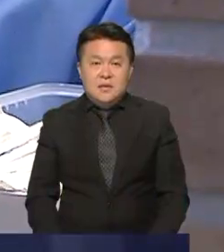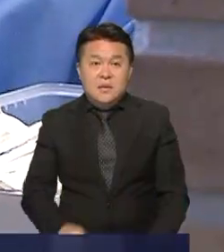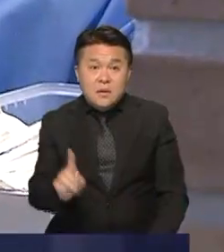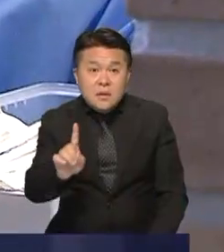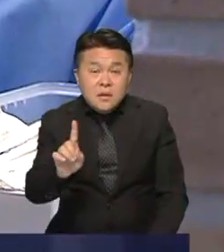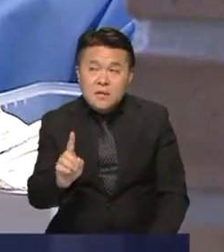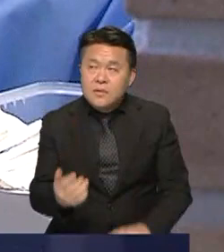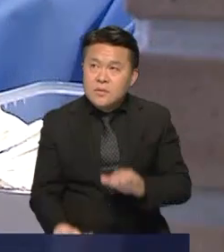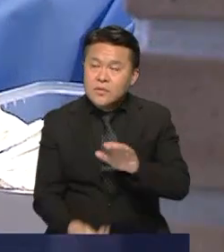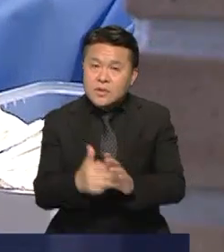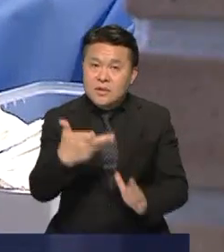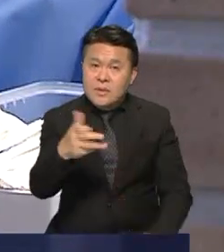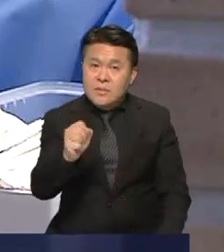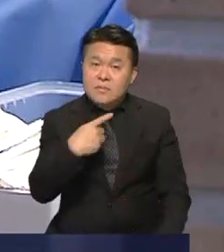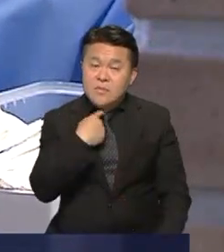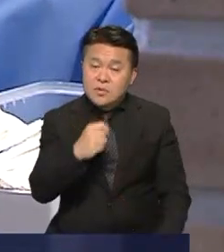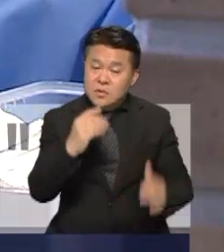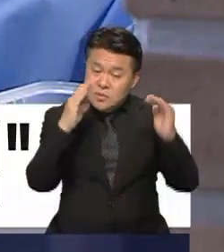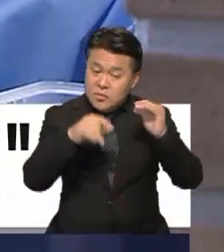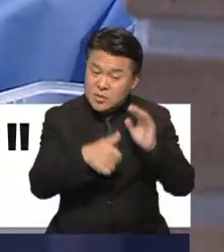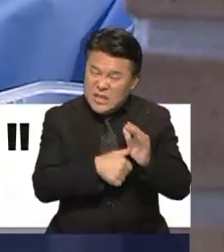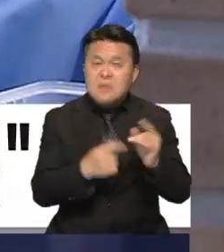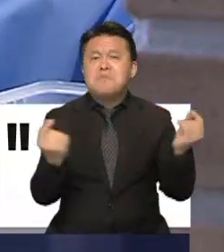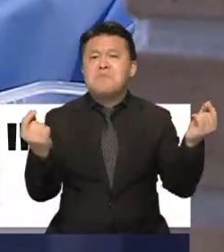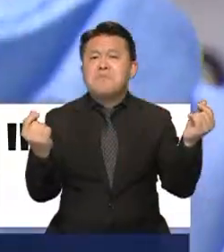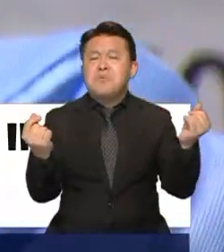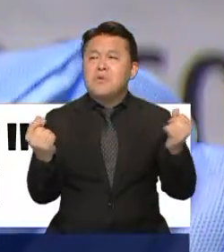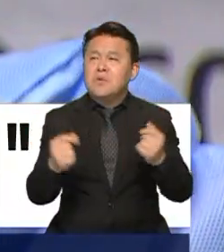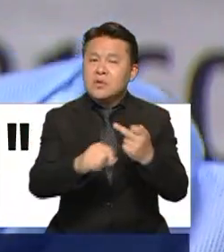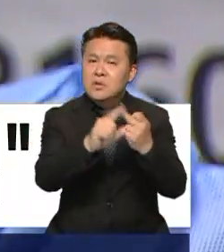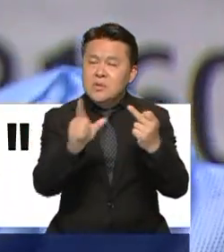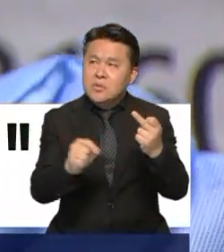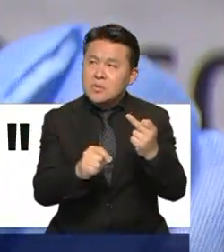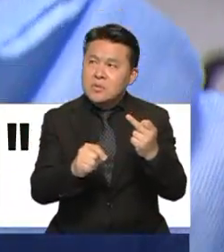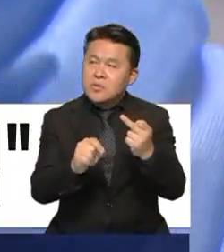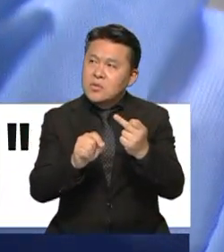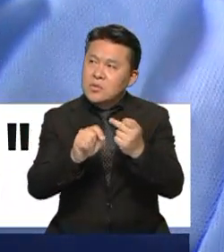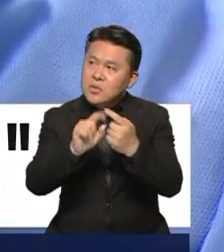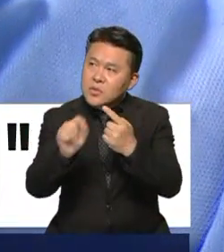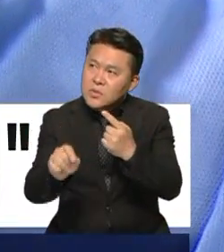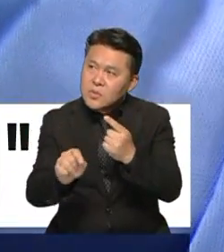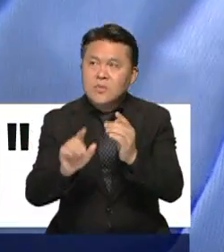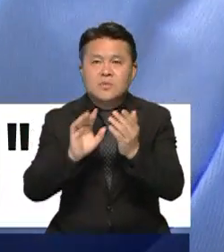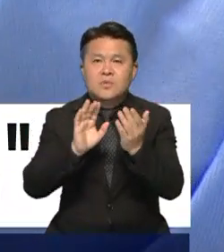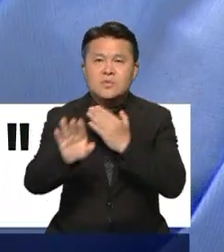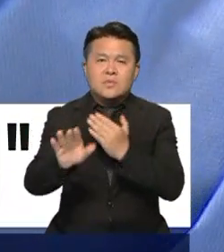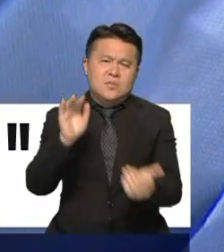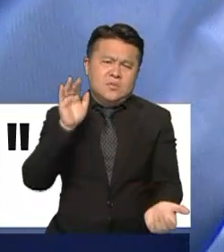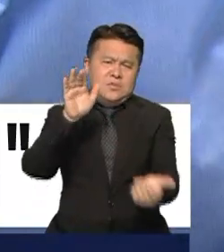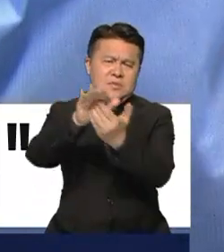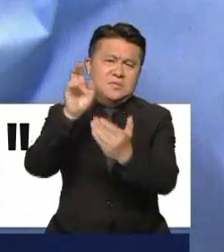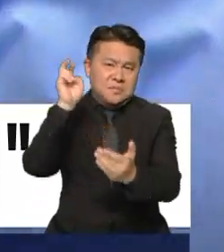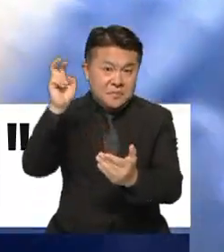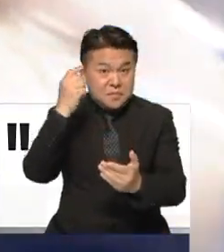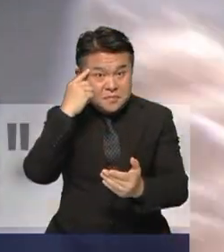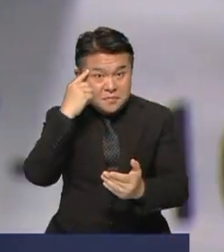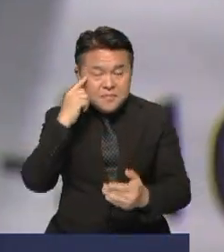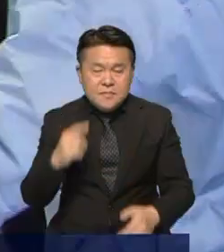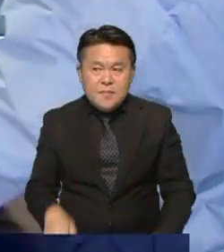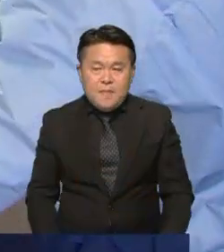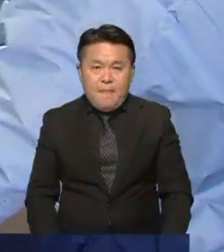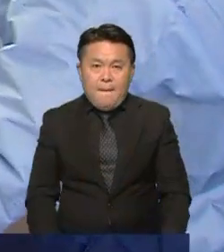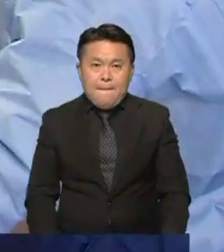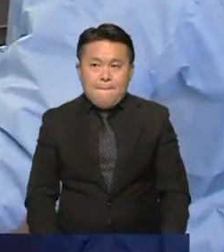이는 최대 18만 명이었던 여름철 유행 수준으로 12월이나 그 이후에 이번 유행이 정점에 도달할 것으로